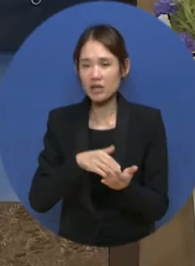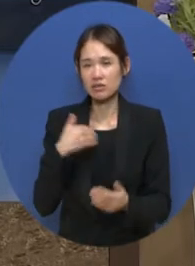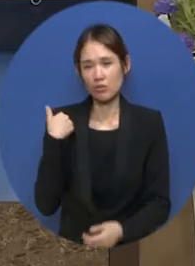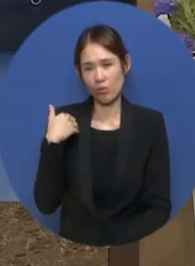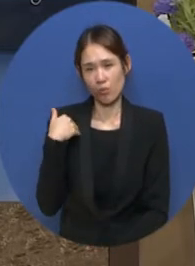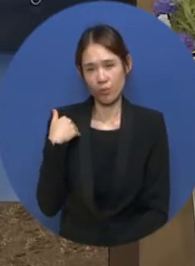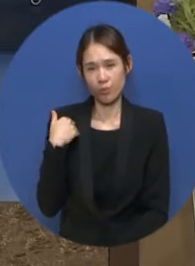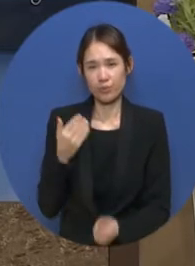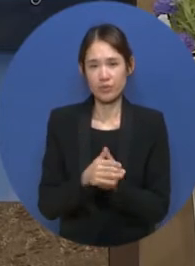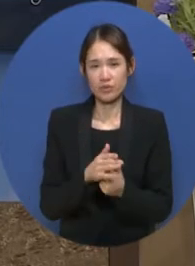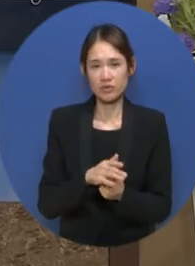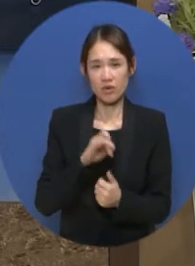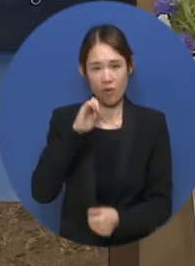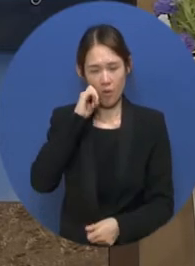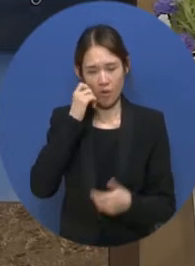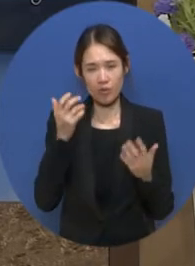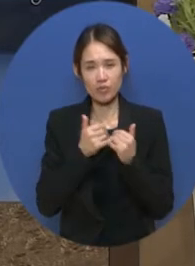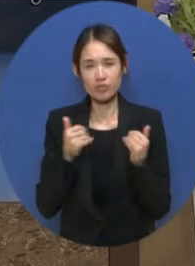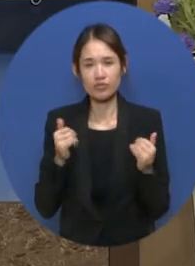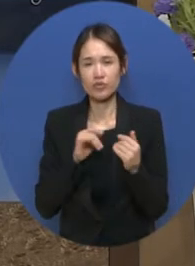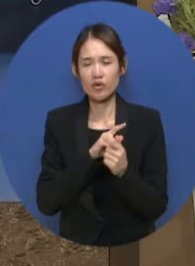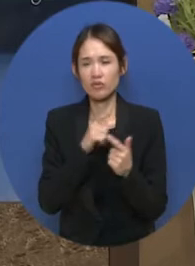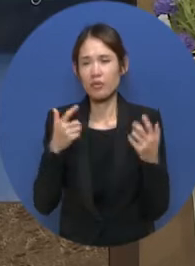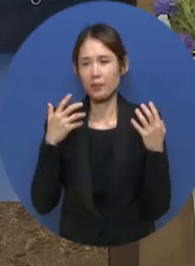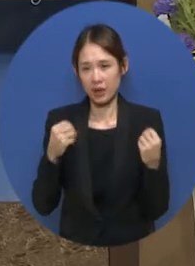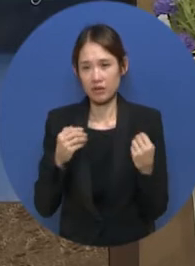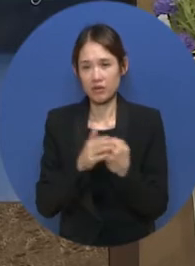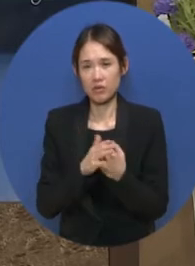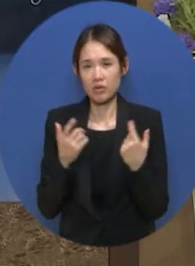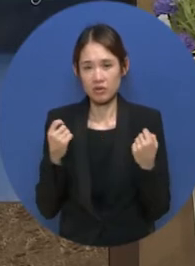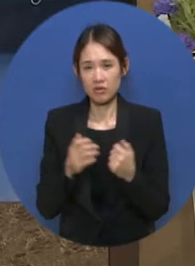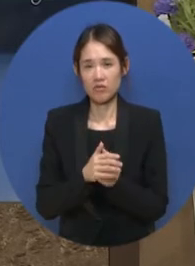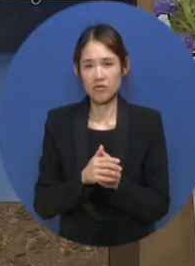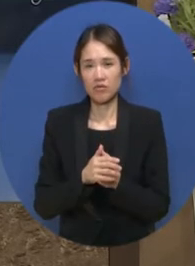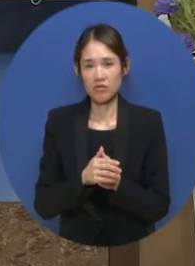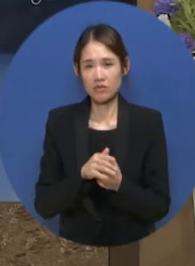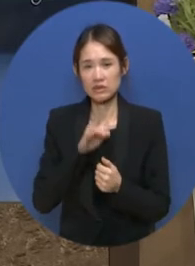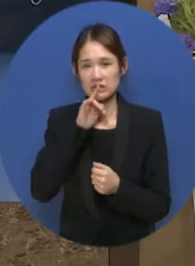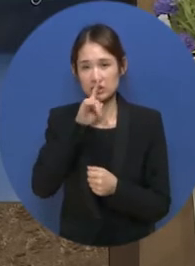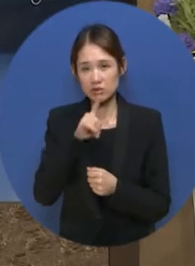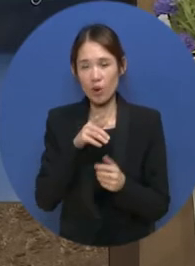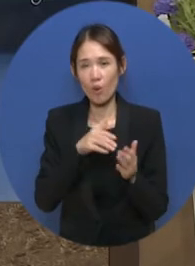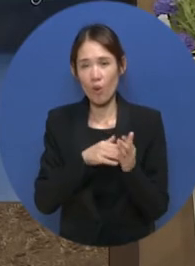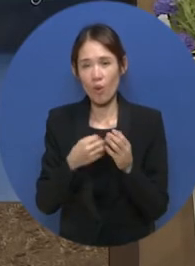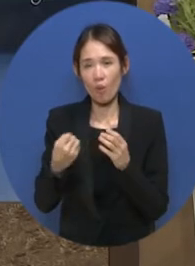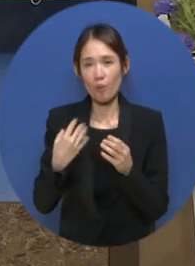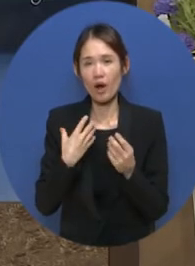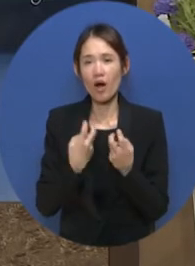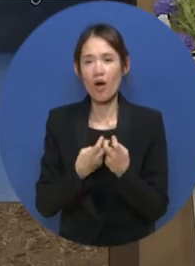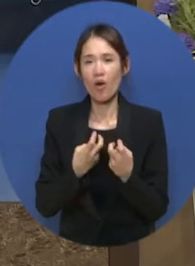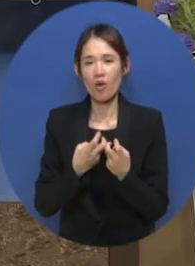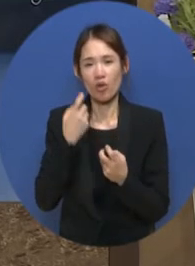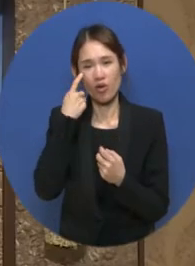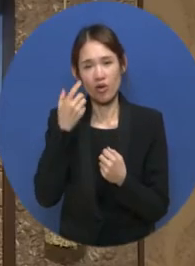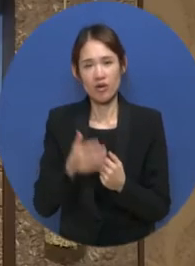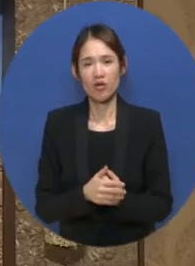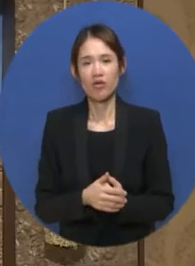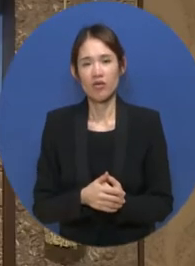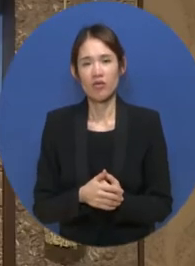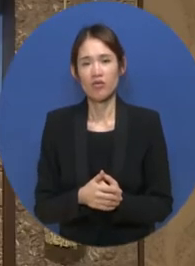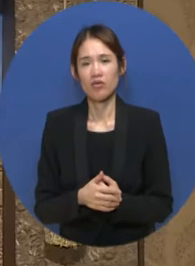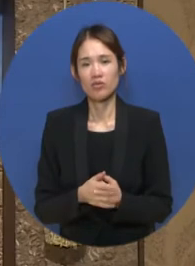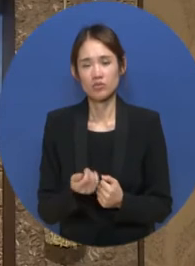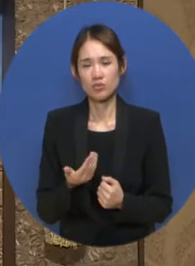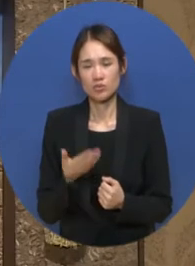또 좀 어려운 분들이 계실 것 같거든요 네 그럴 때는 어떻게 신고를 할 수가 있나요 그래서 아까